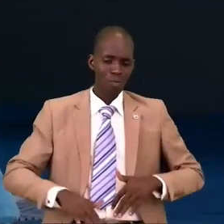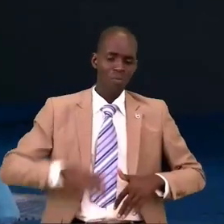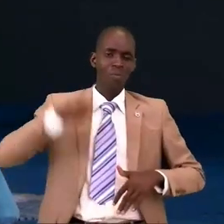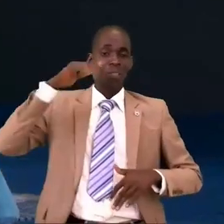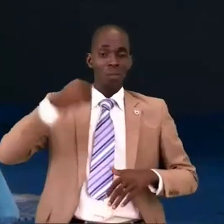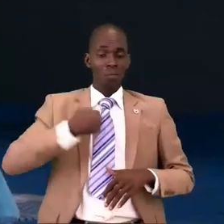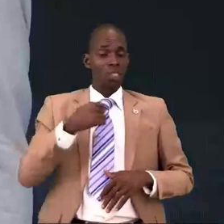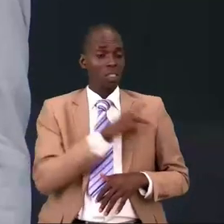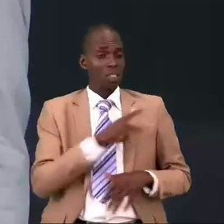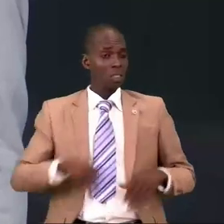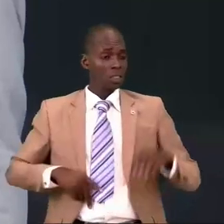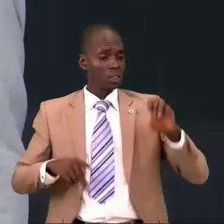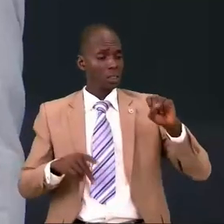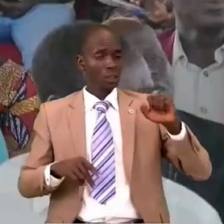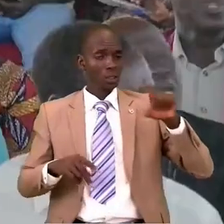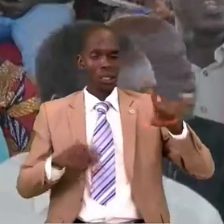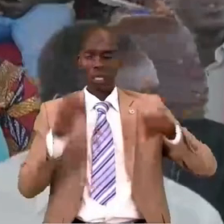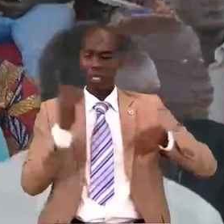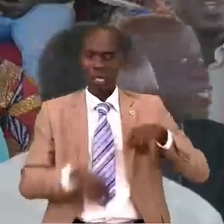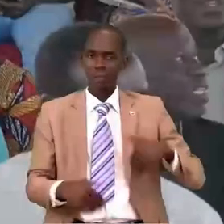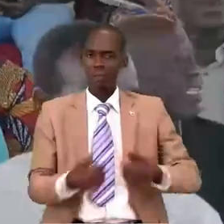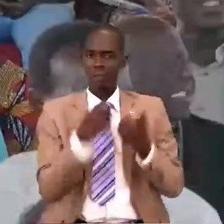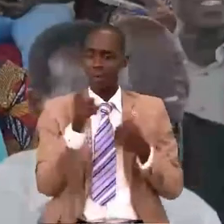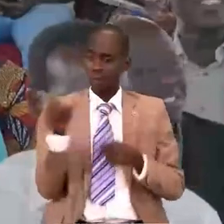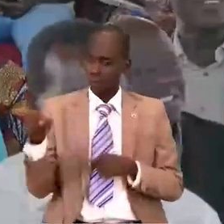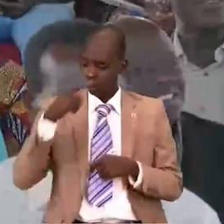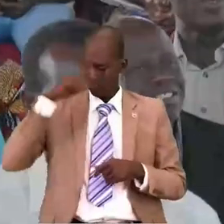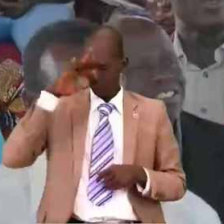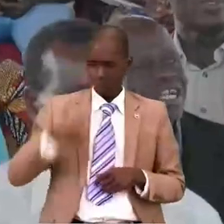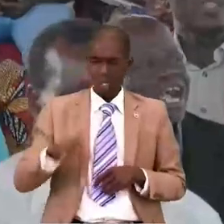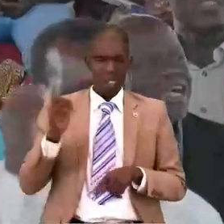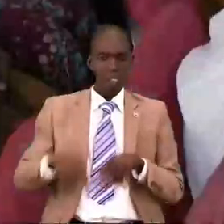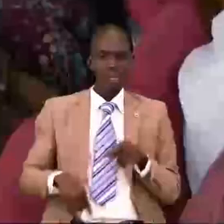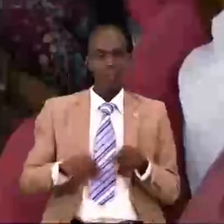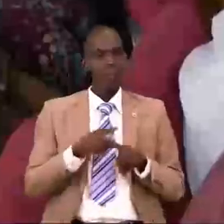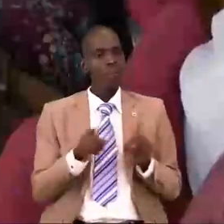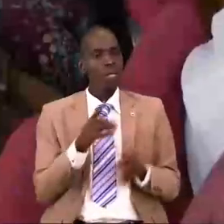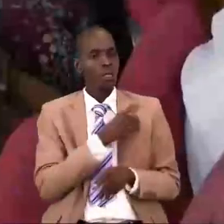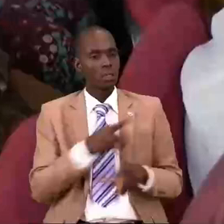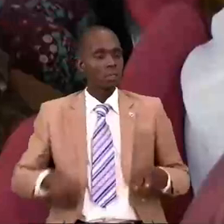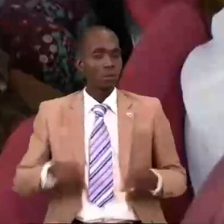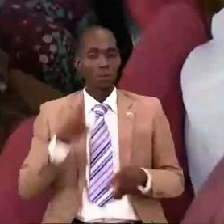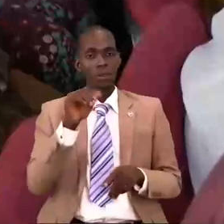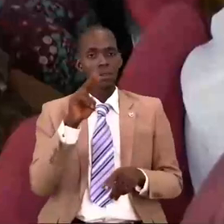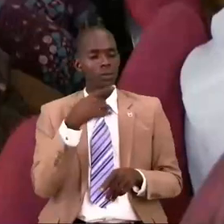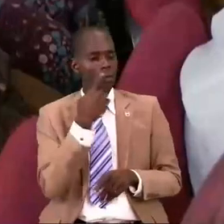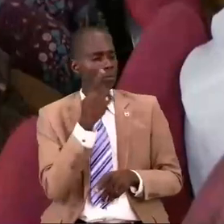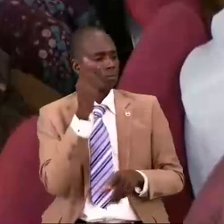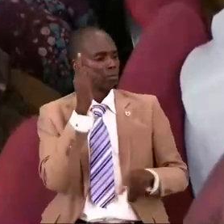peux. Dis, je peux. Je le ferai. Répète-le. Je dois. Répète, je dois.